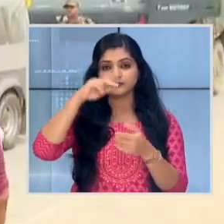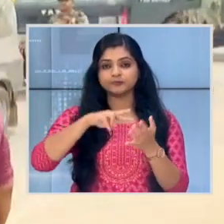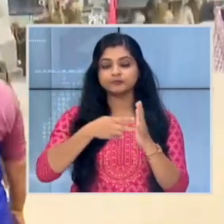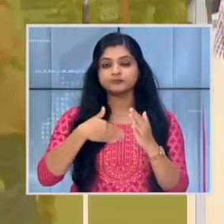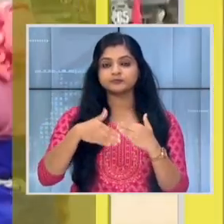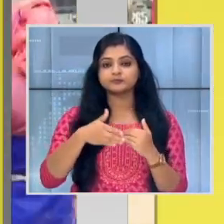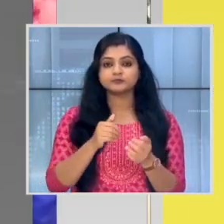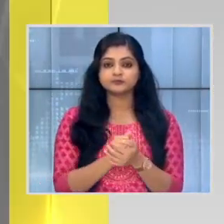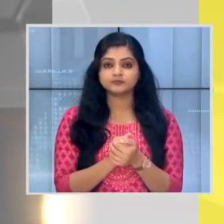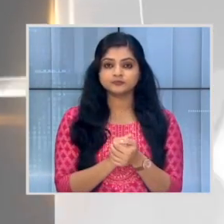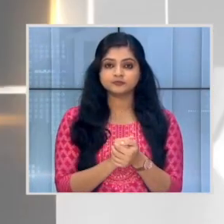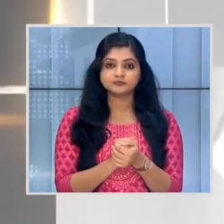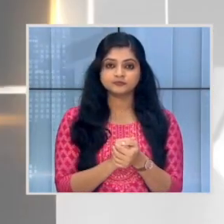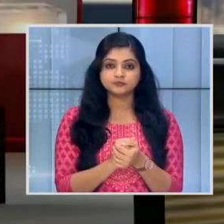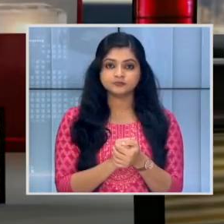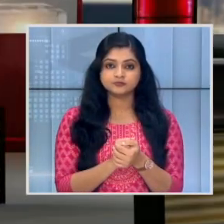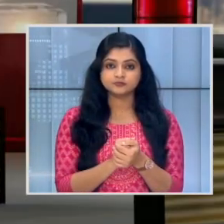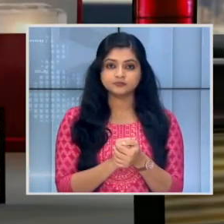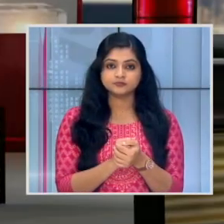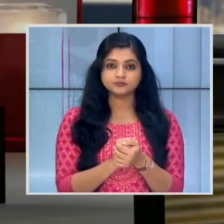രാധാകൃഷ്ണൻ, 24 ഡൽഹി.